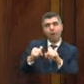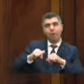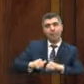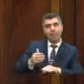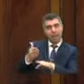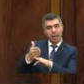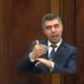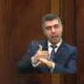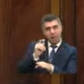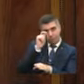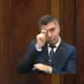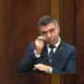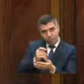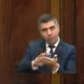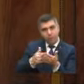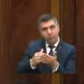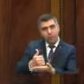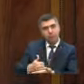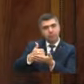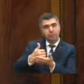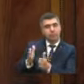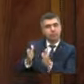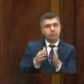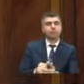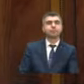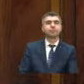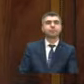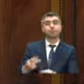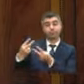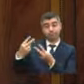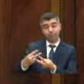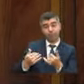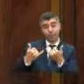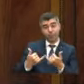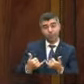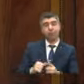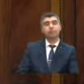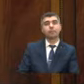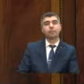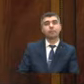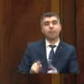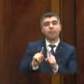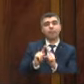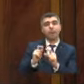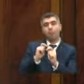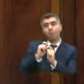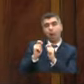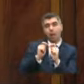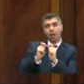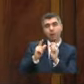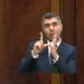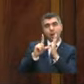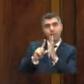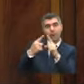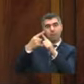أسدوا خدمات للصالح العام. تأتي هذه الجلسة الدستورية ونحن بصدد مناقشة مشروع قانون المالية،